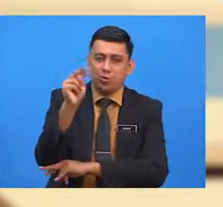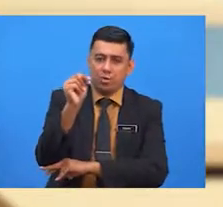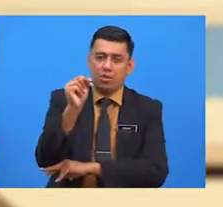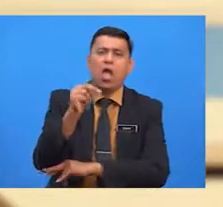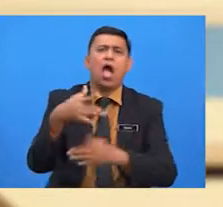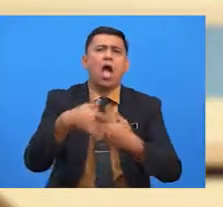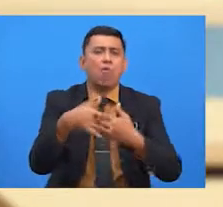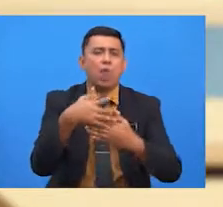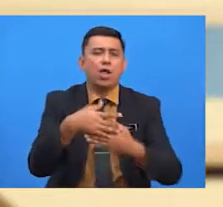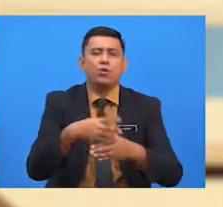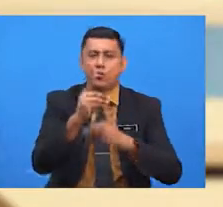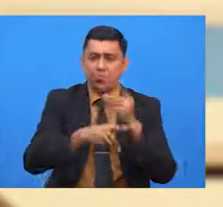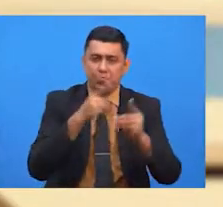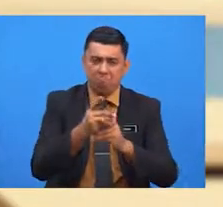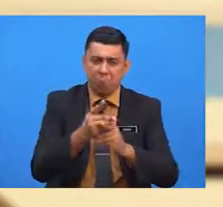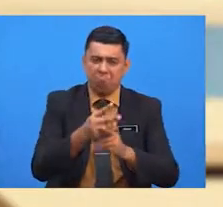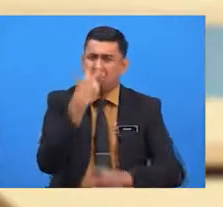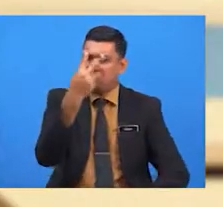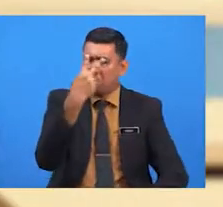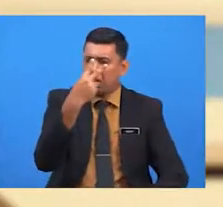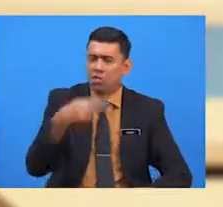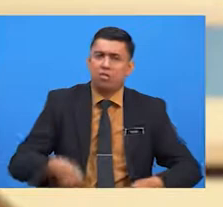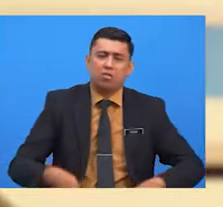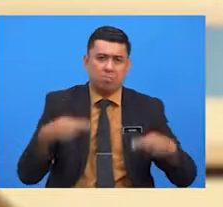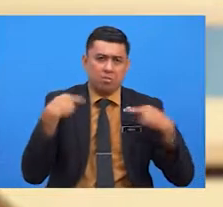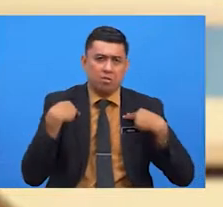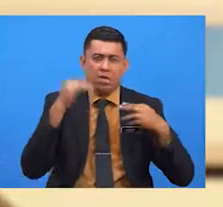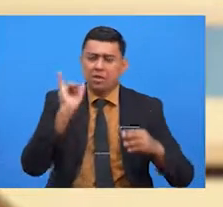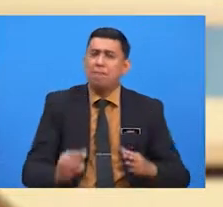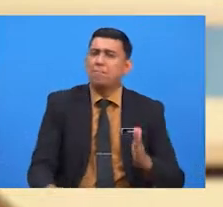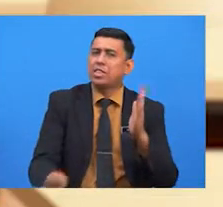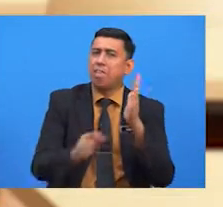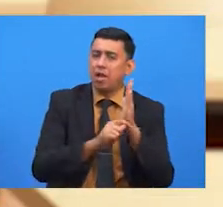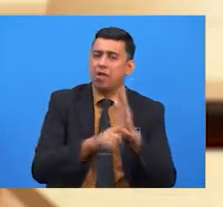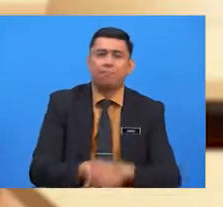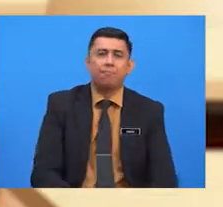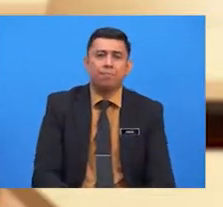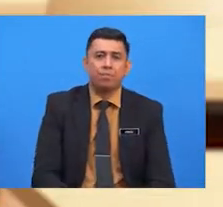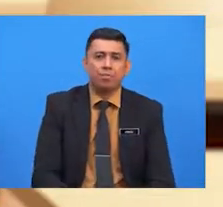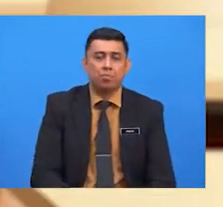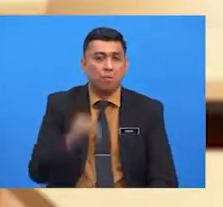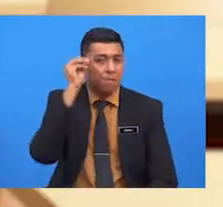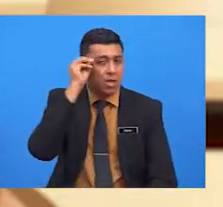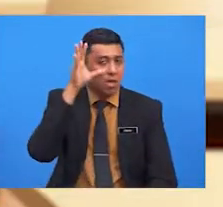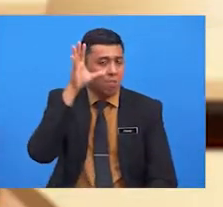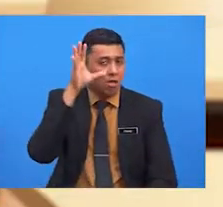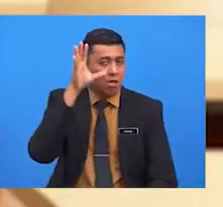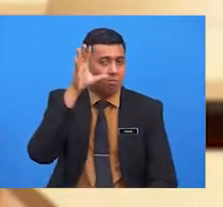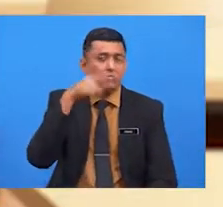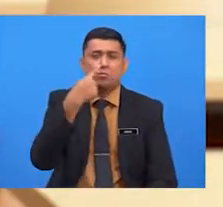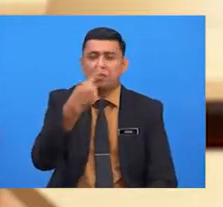sudah menampakkan kehidupan mereka yang bertamadun. Perkembangan tersebut